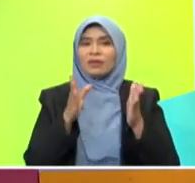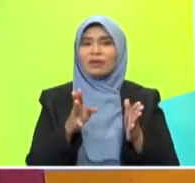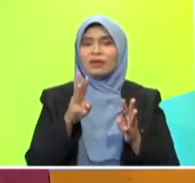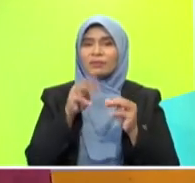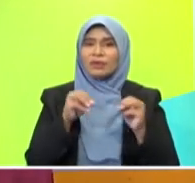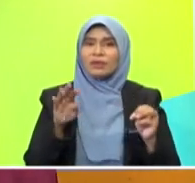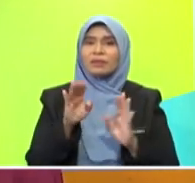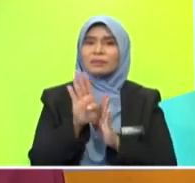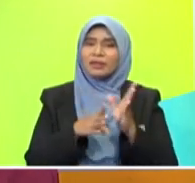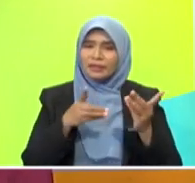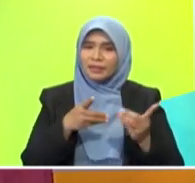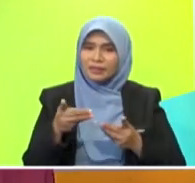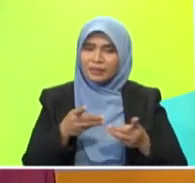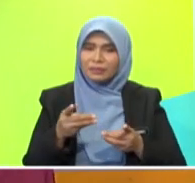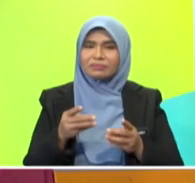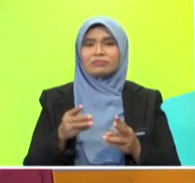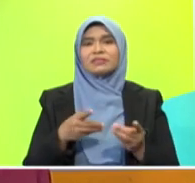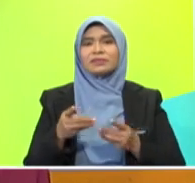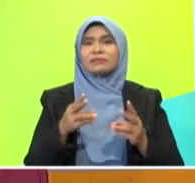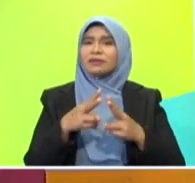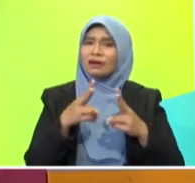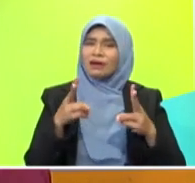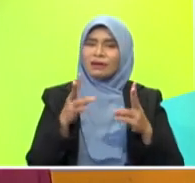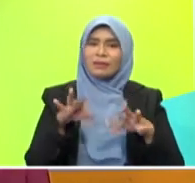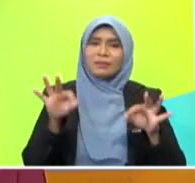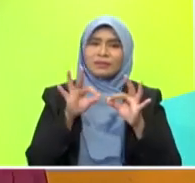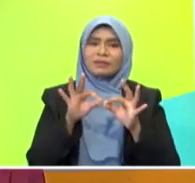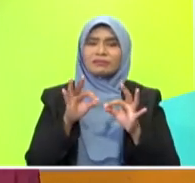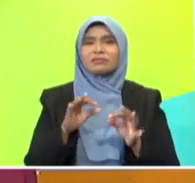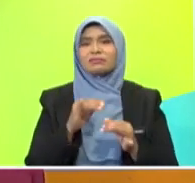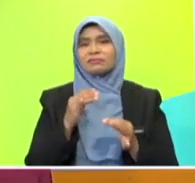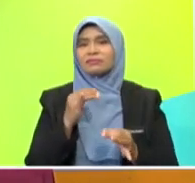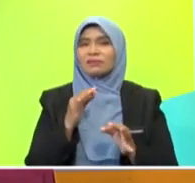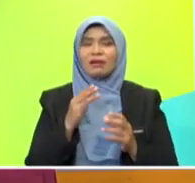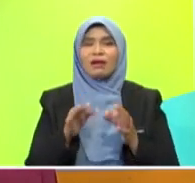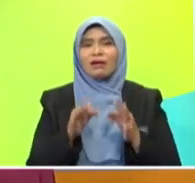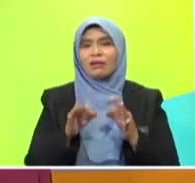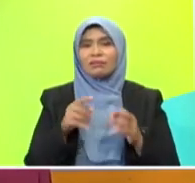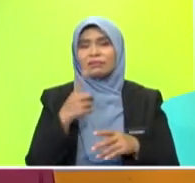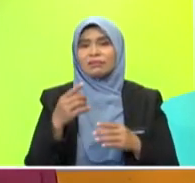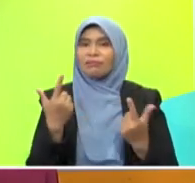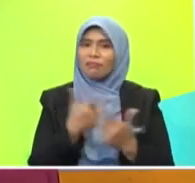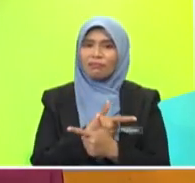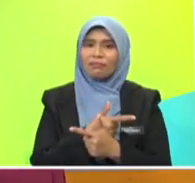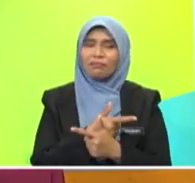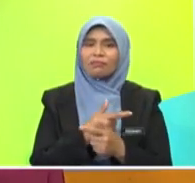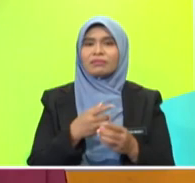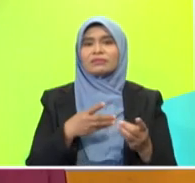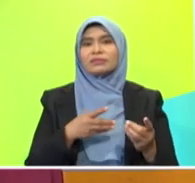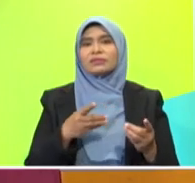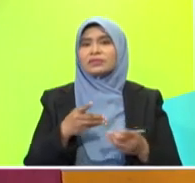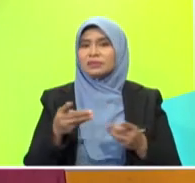displin sangat penting kalau kamu melanggar peraturan sekolah apa yang akan dikenalkan